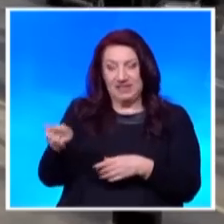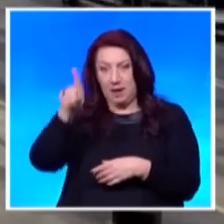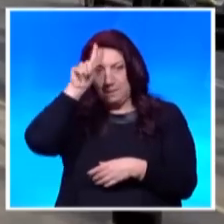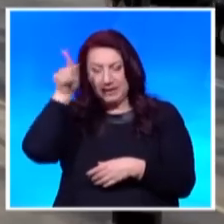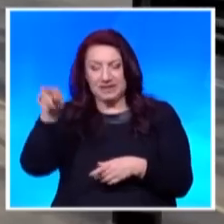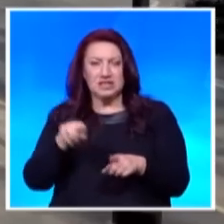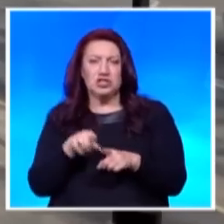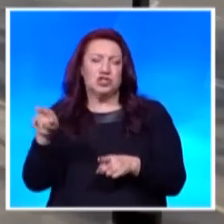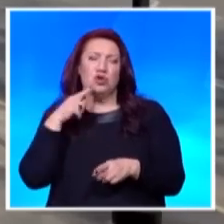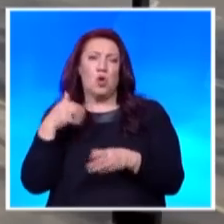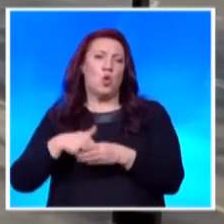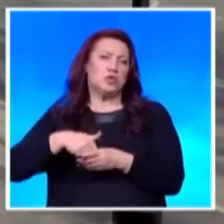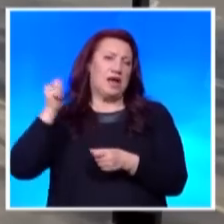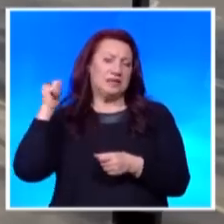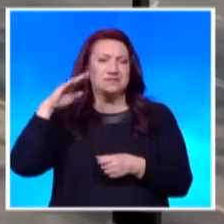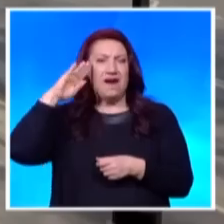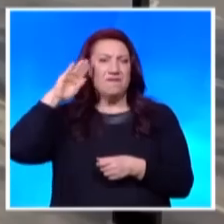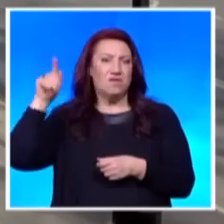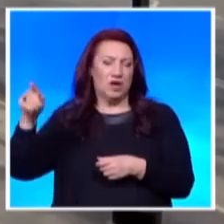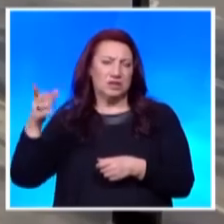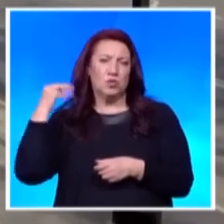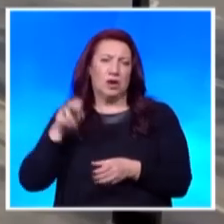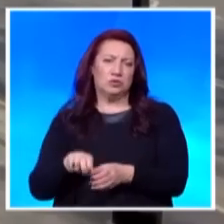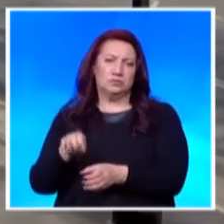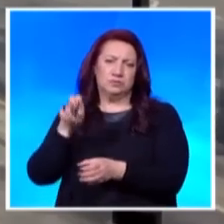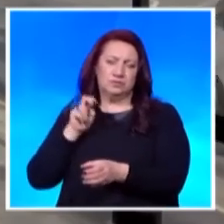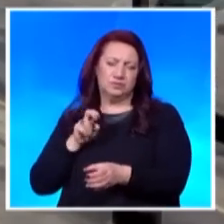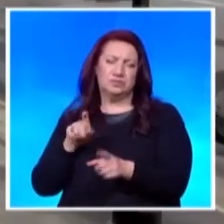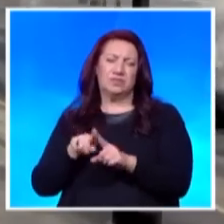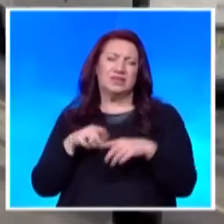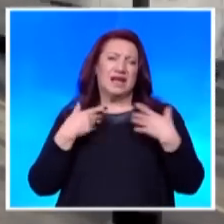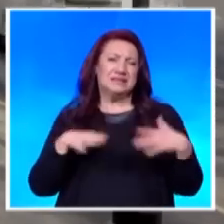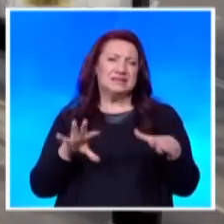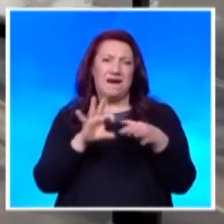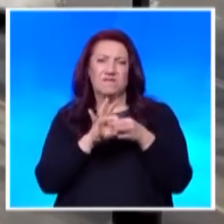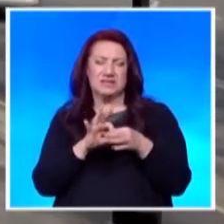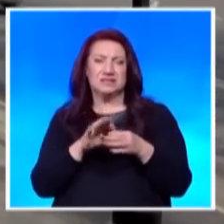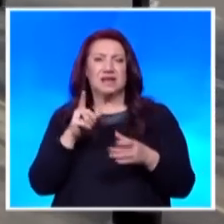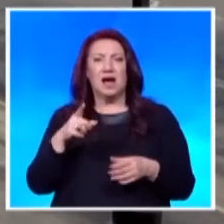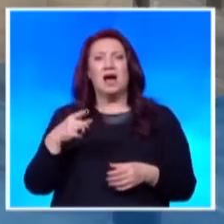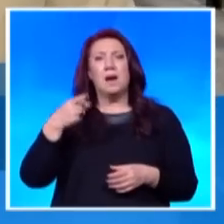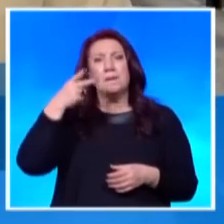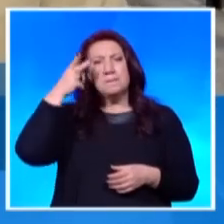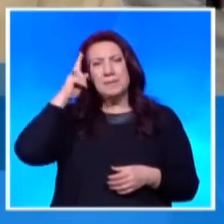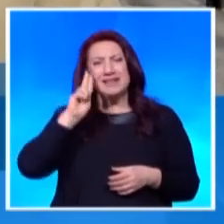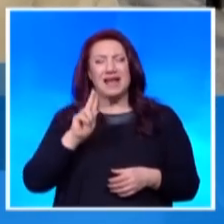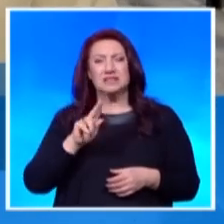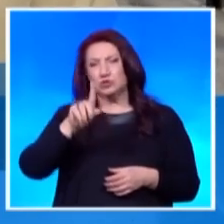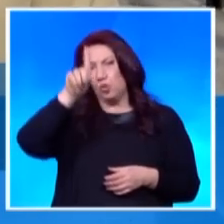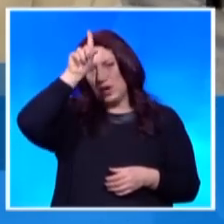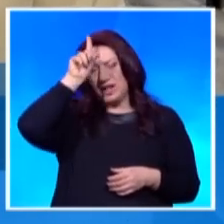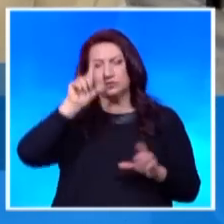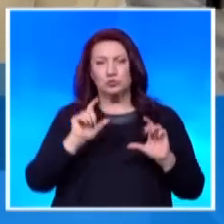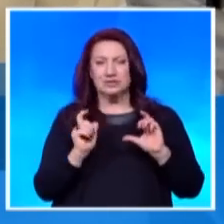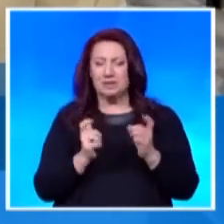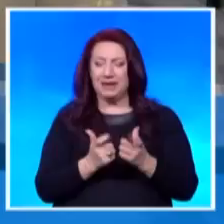на военните, когато се оттегли от активната си роля в британското кралско семейство. Колеги, Васил